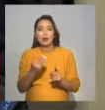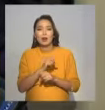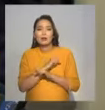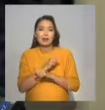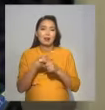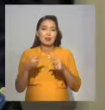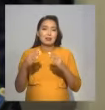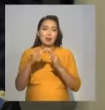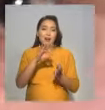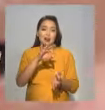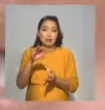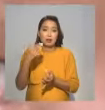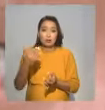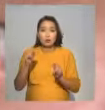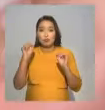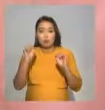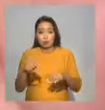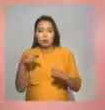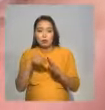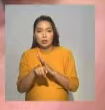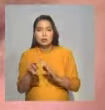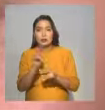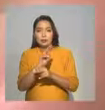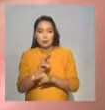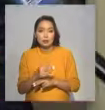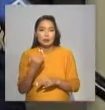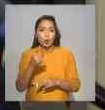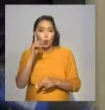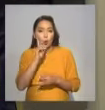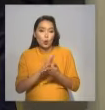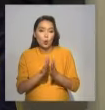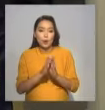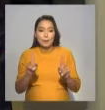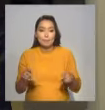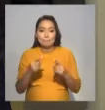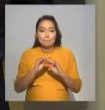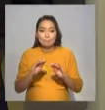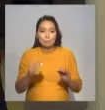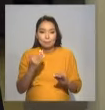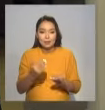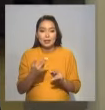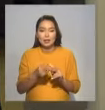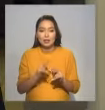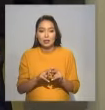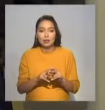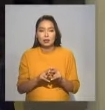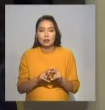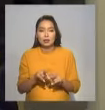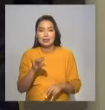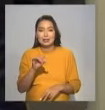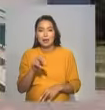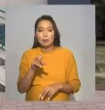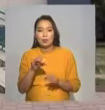как учебный корпус уже его сложно. Это так называемая повышенная комфортность. Мы удерживаем ценовой диапазон в